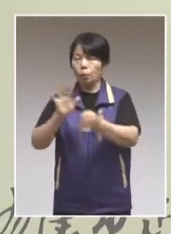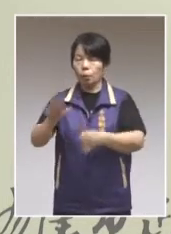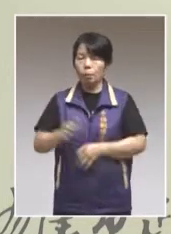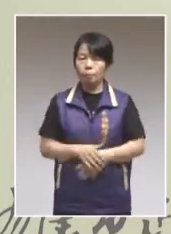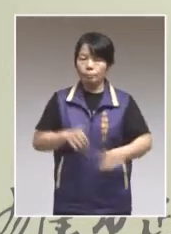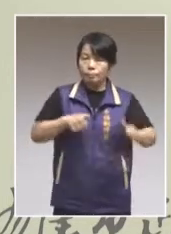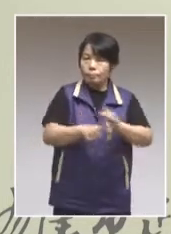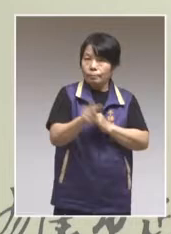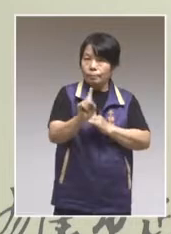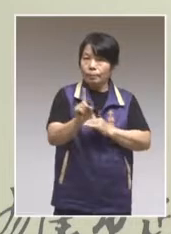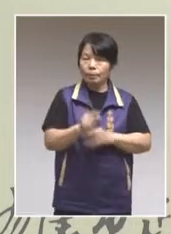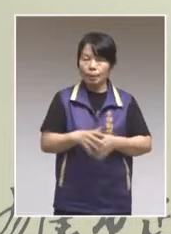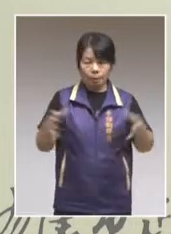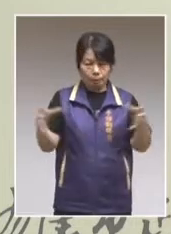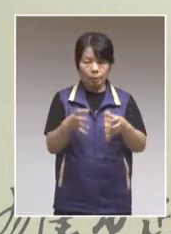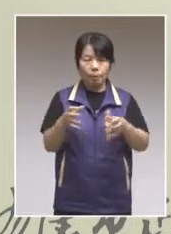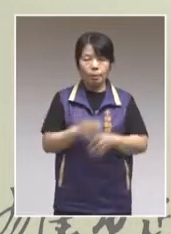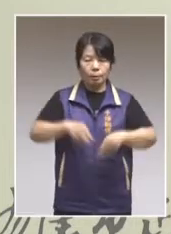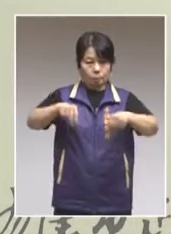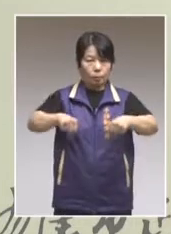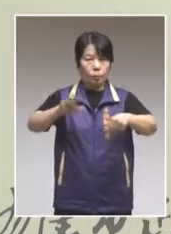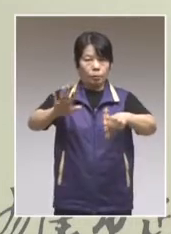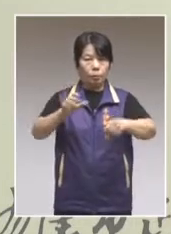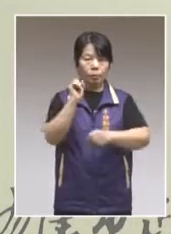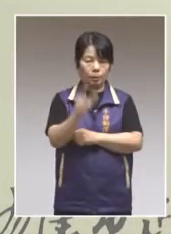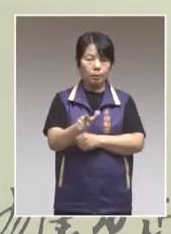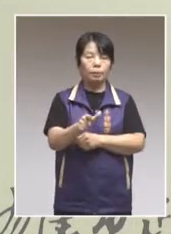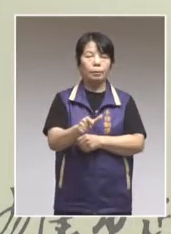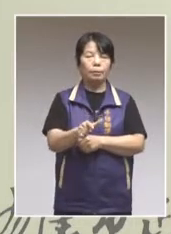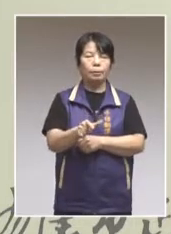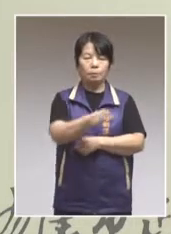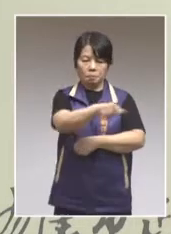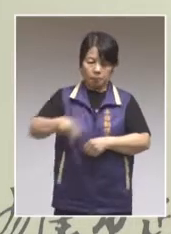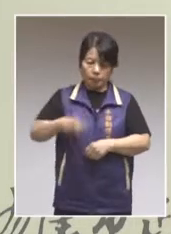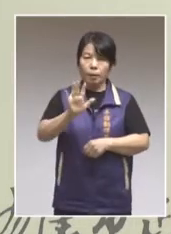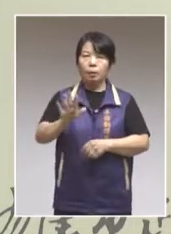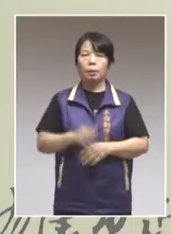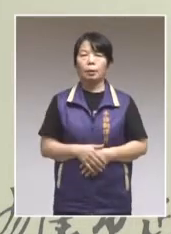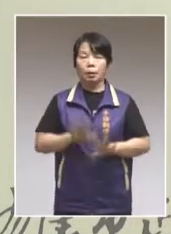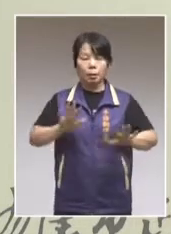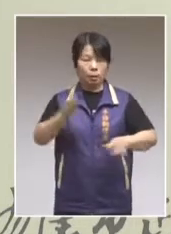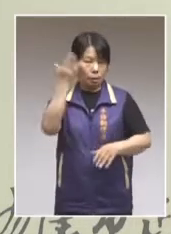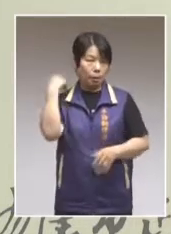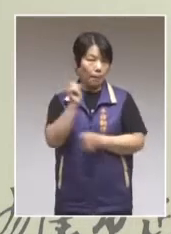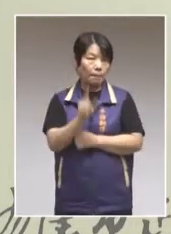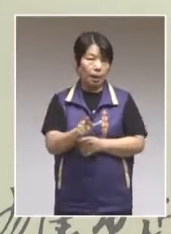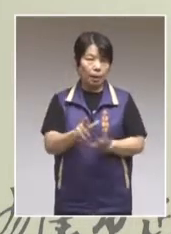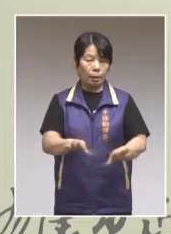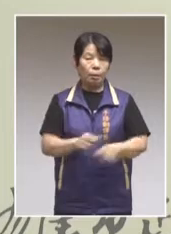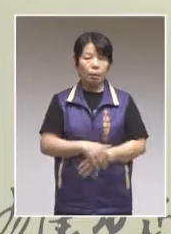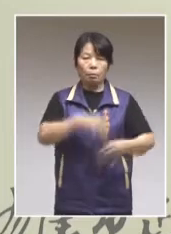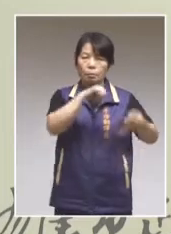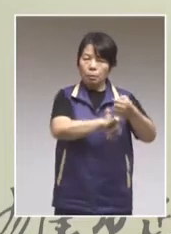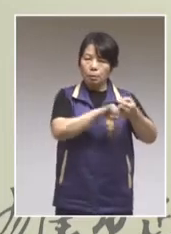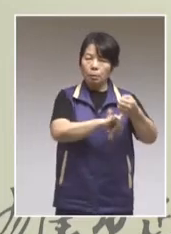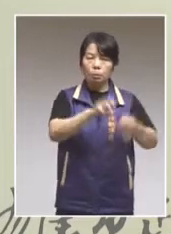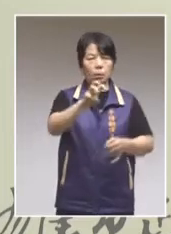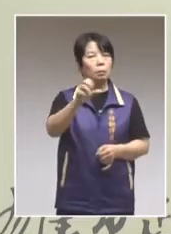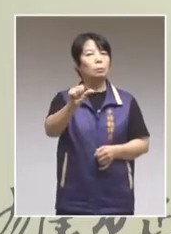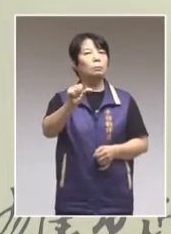入了这个共同契约采购的平台，所以当时买到的价格，我们当时一口气就定了